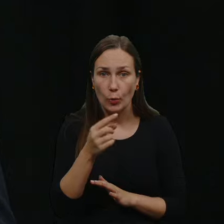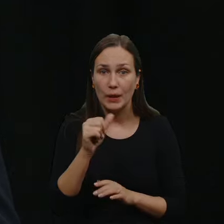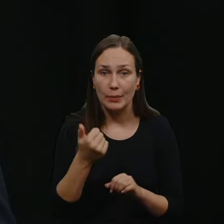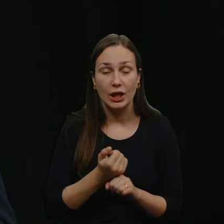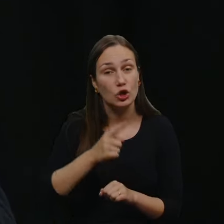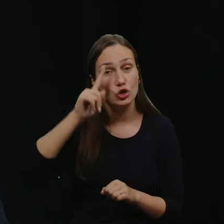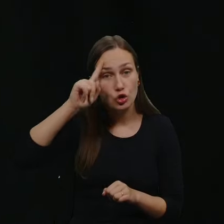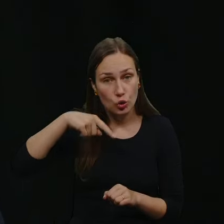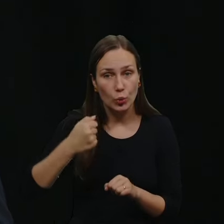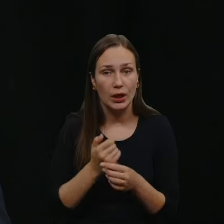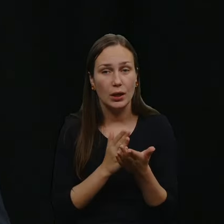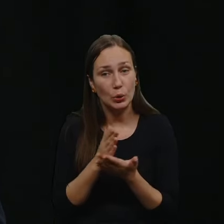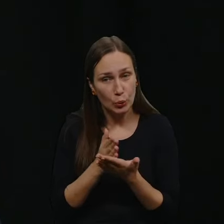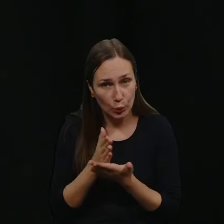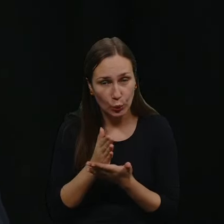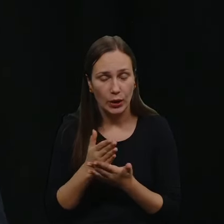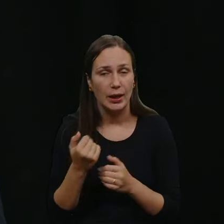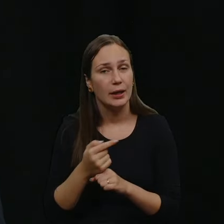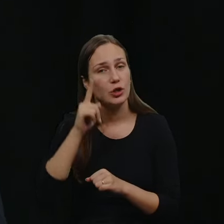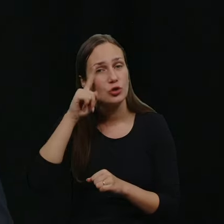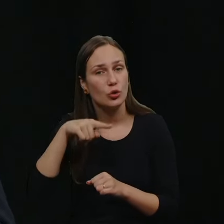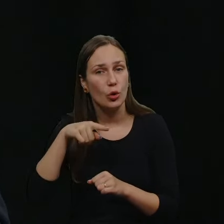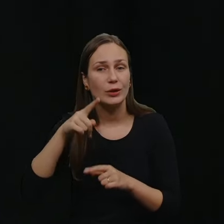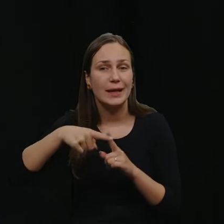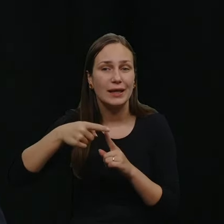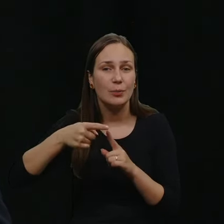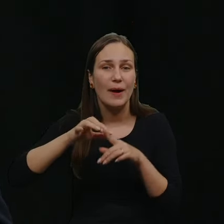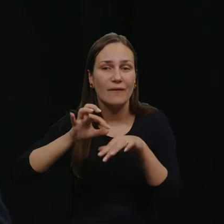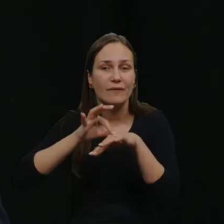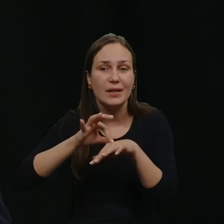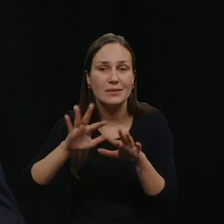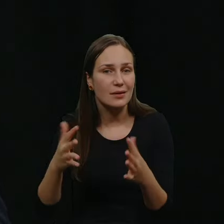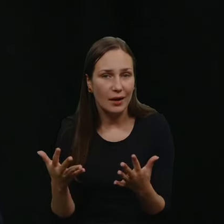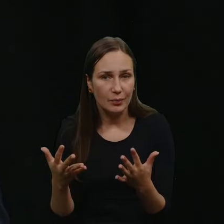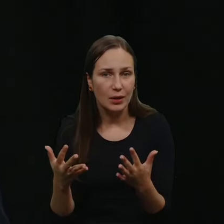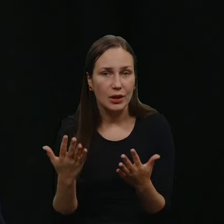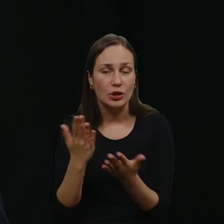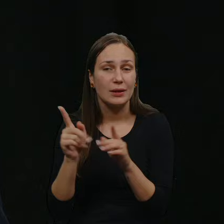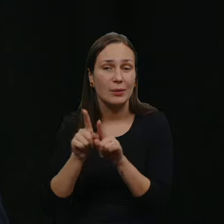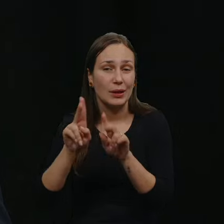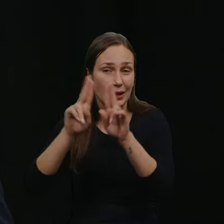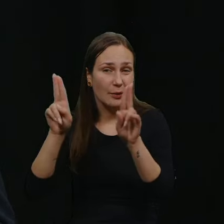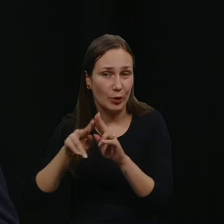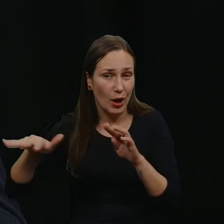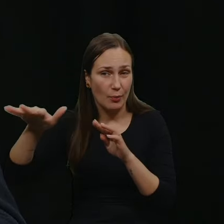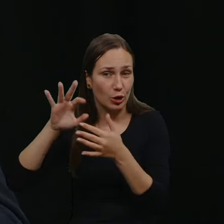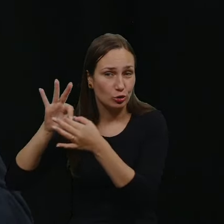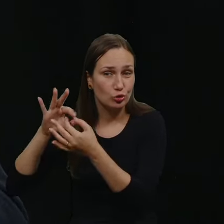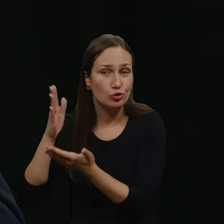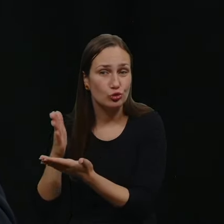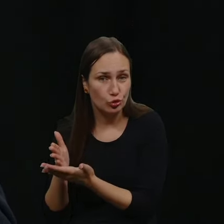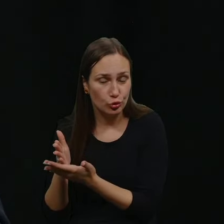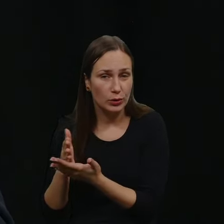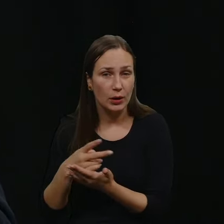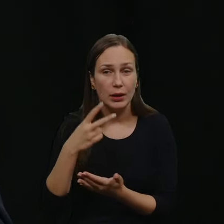žinių, reikia patirties, reikia žinoti, kaip vyksta derybas ir tai yra ir tarptautinė aplinka. Tai galiu pasakyti,